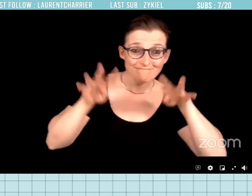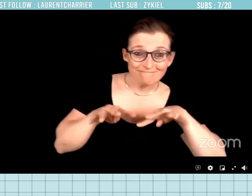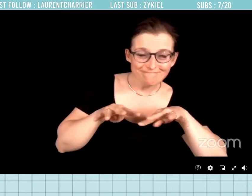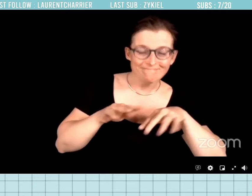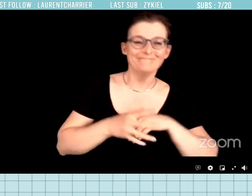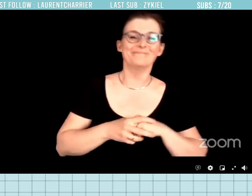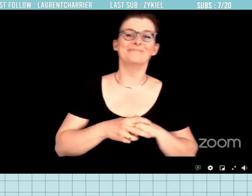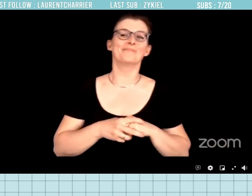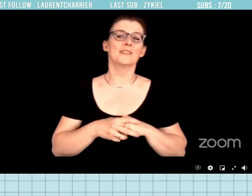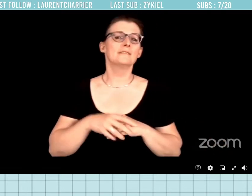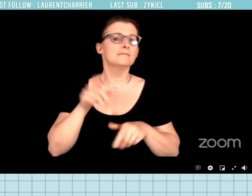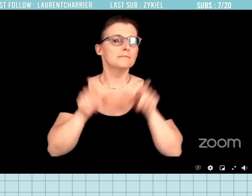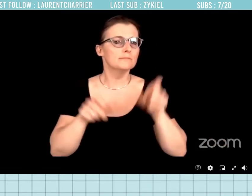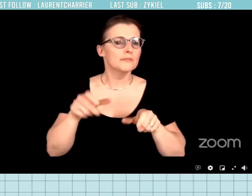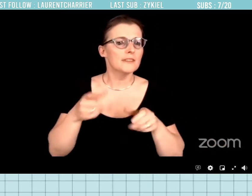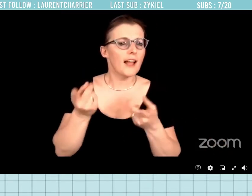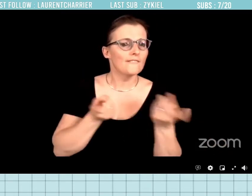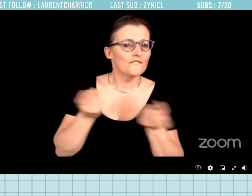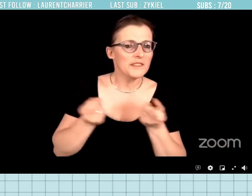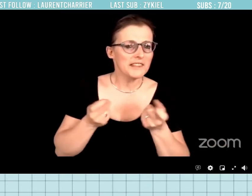nos nombreux invités.